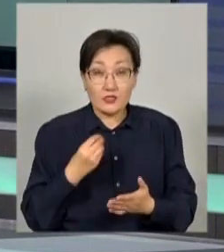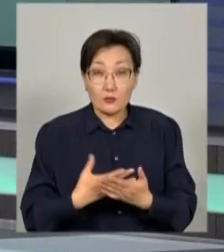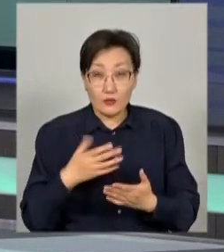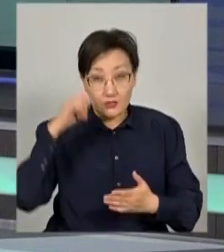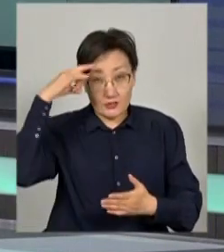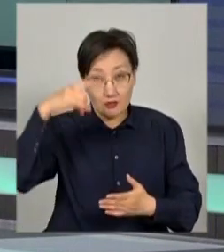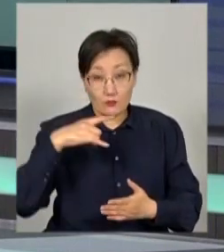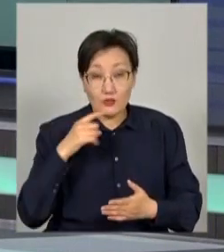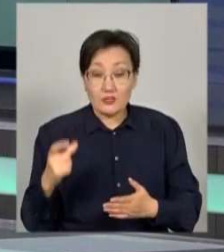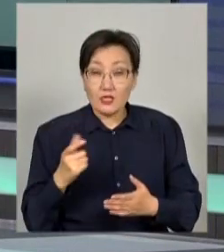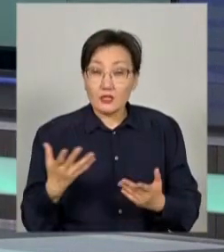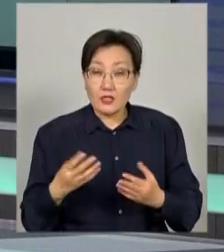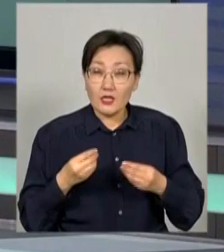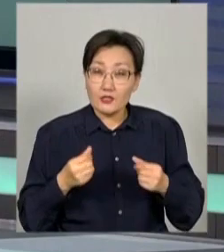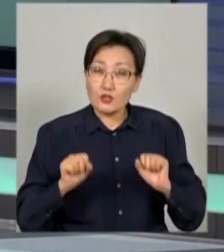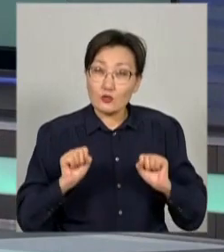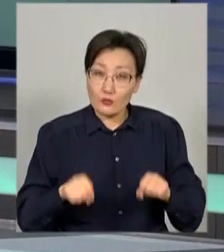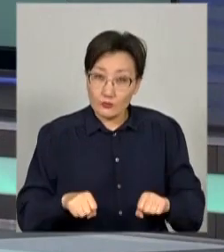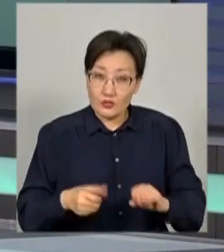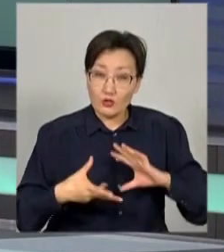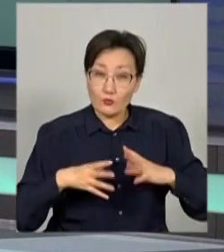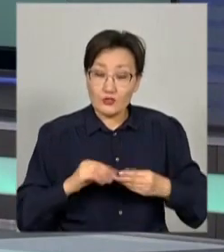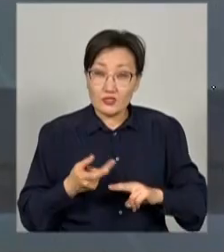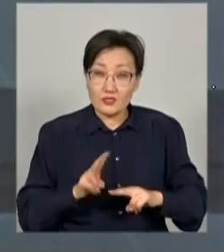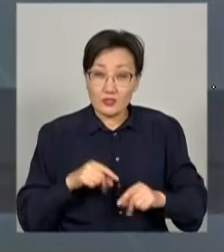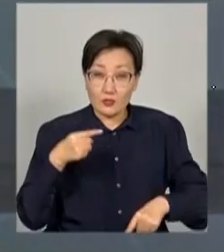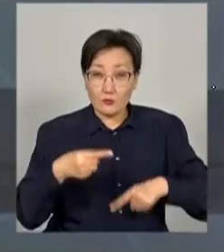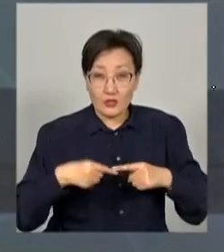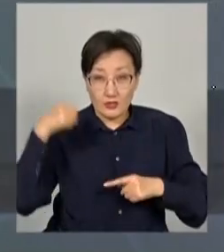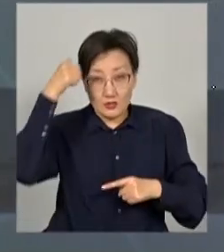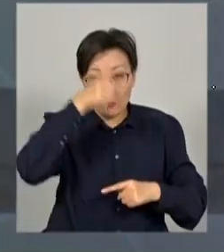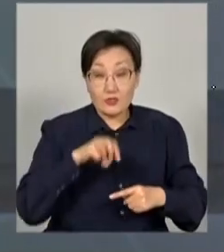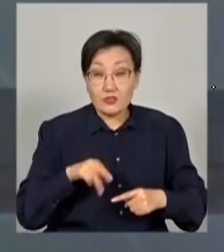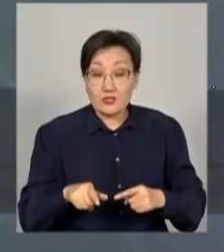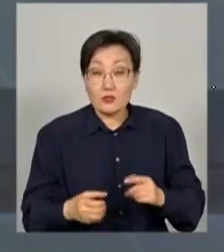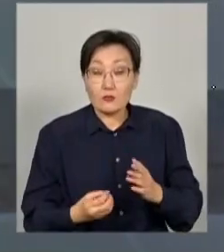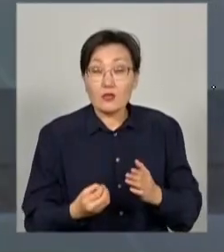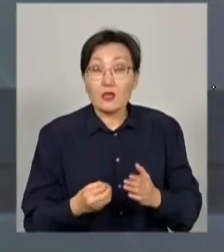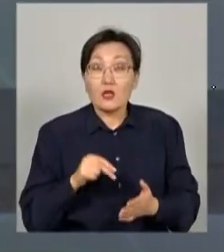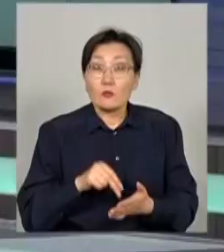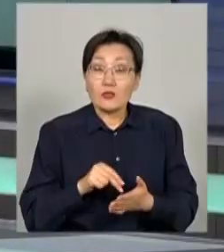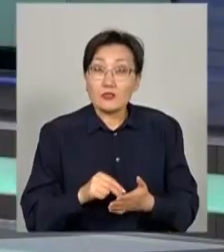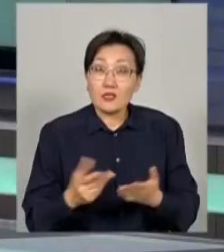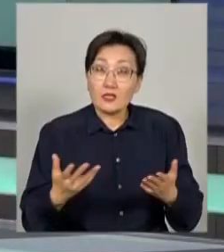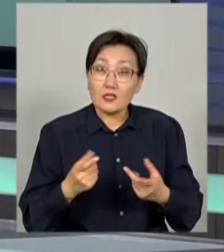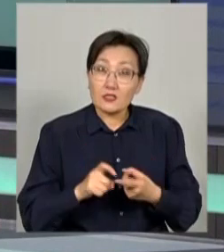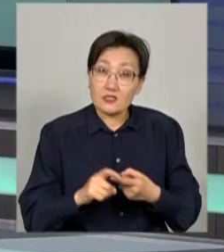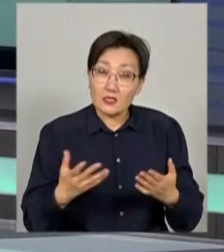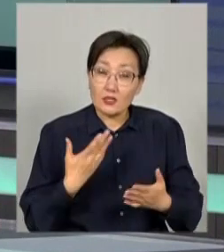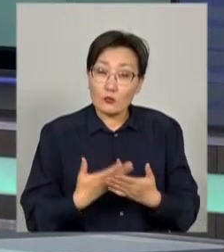Қазақстан экономикасына қалай әсер ету мүмкін? Жалпы осы келесі жылға теңгемен мұнай бағамына қатысты қандай болжам айта